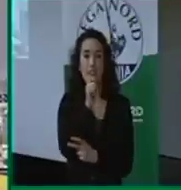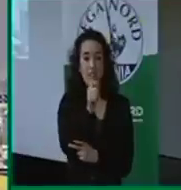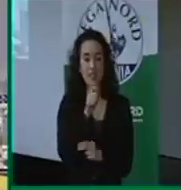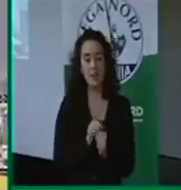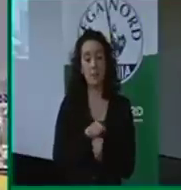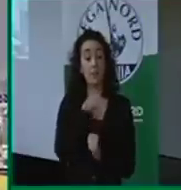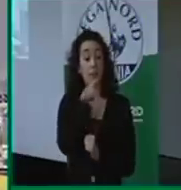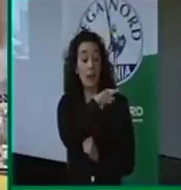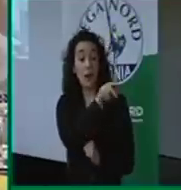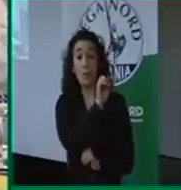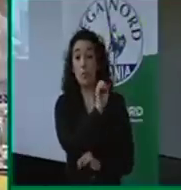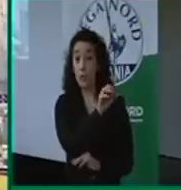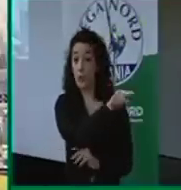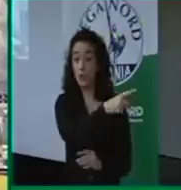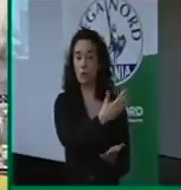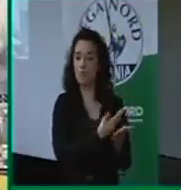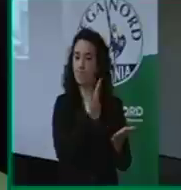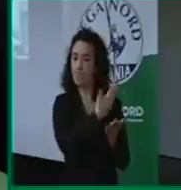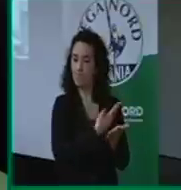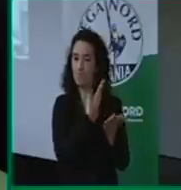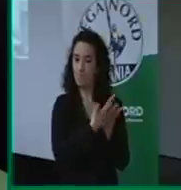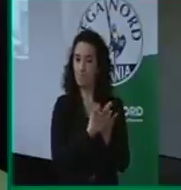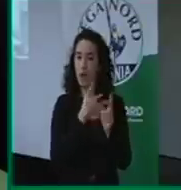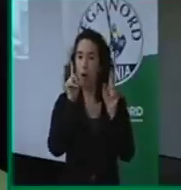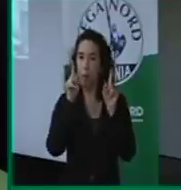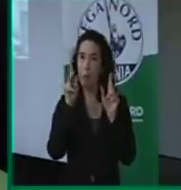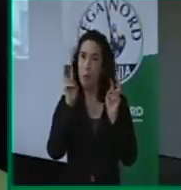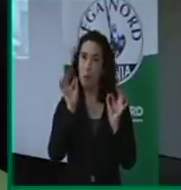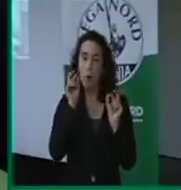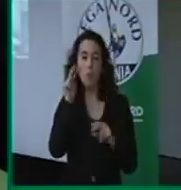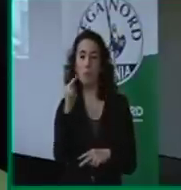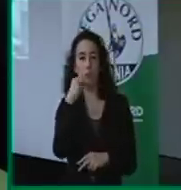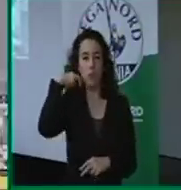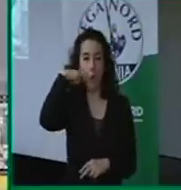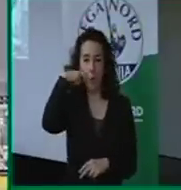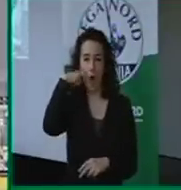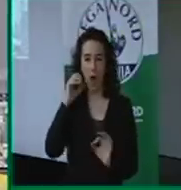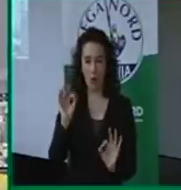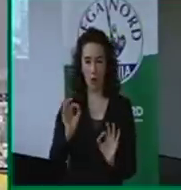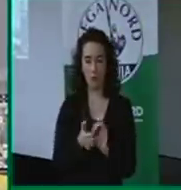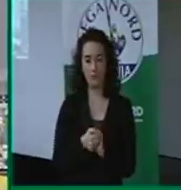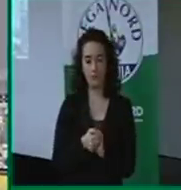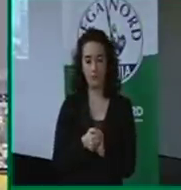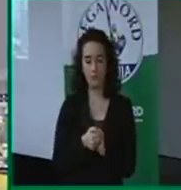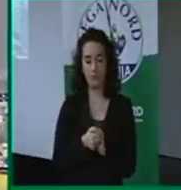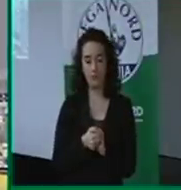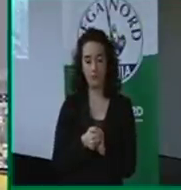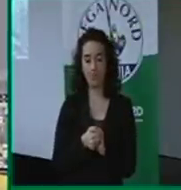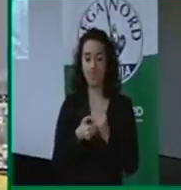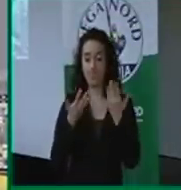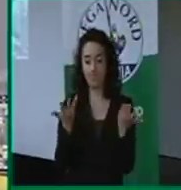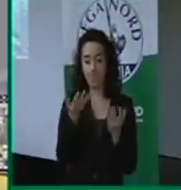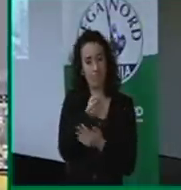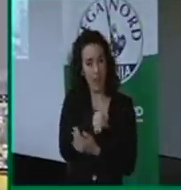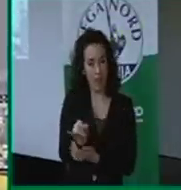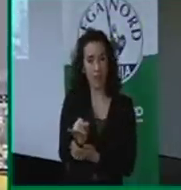umano che ci racconta che questo sodalizio qua economico politico fra Borghi e Salvini anche umano e quindi credo che alla fine